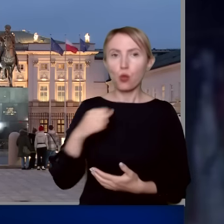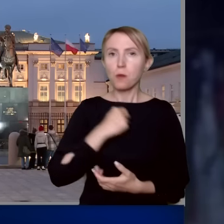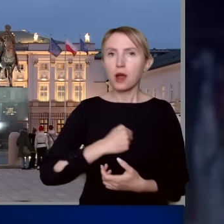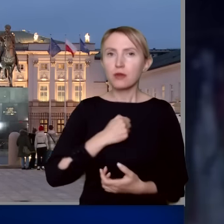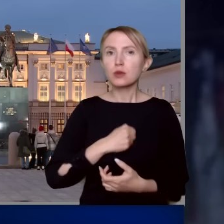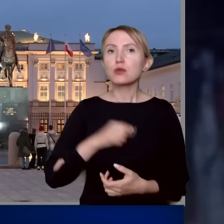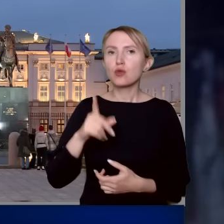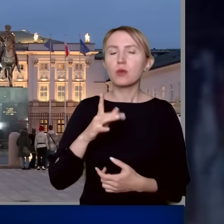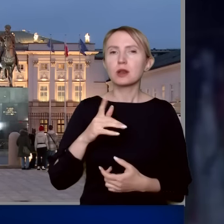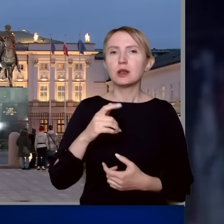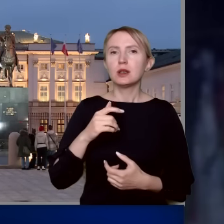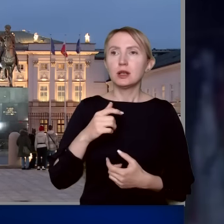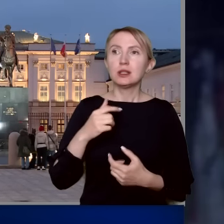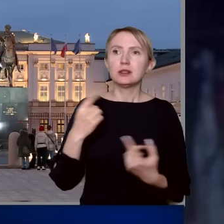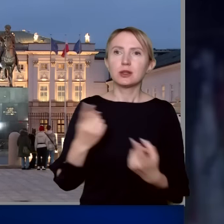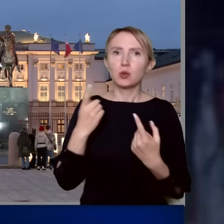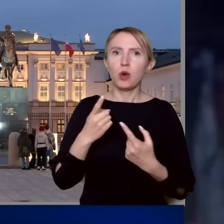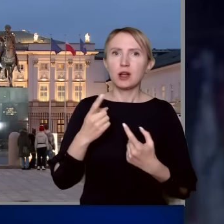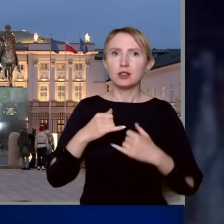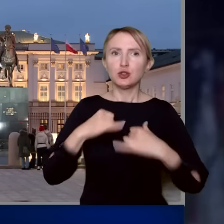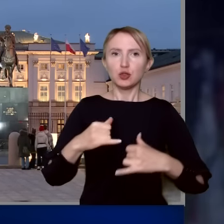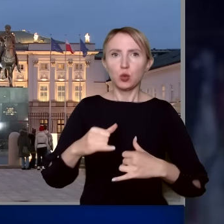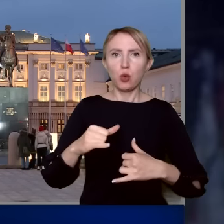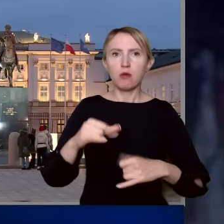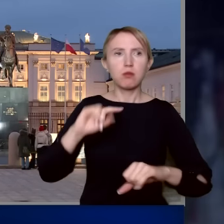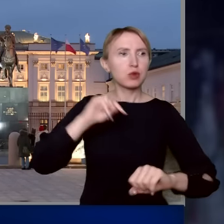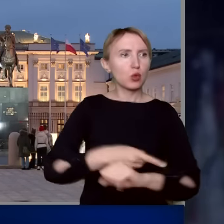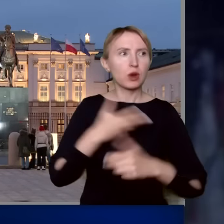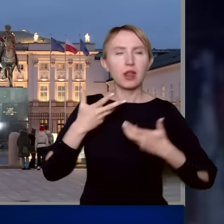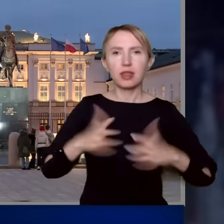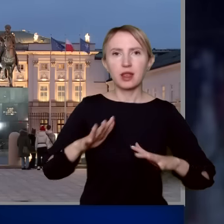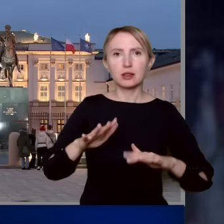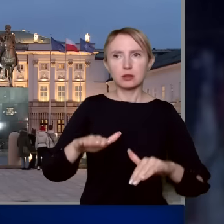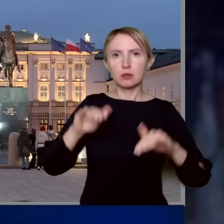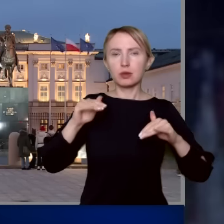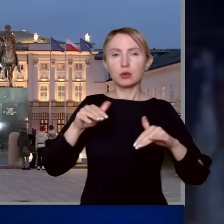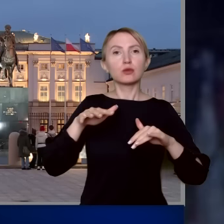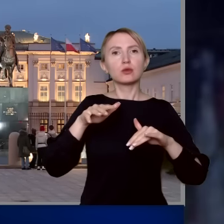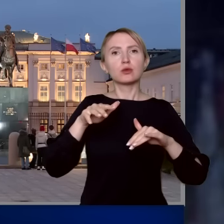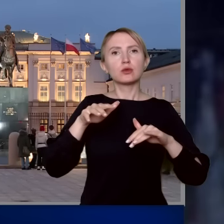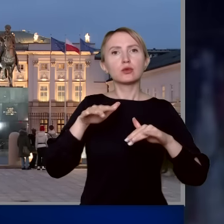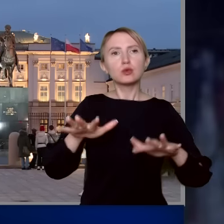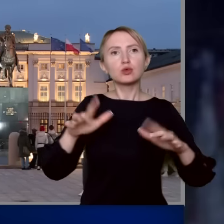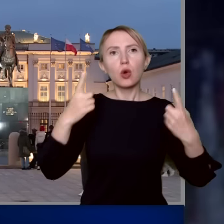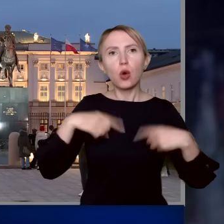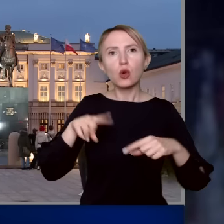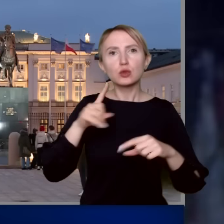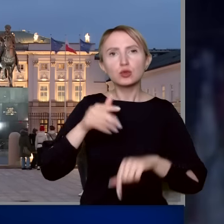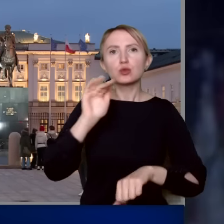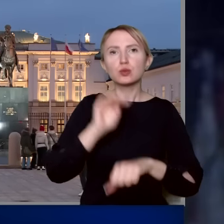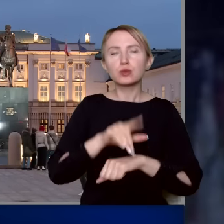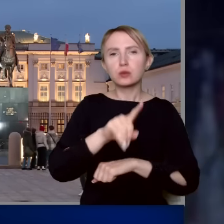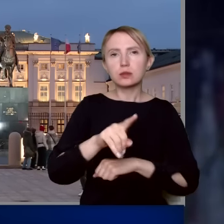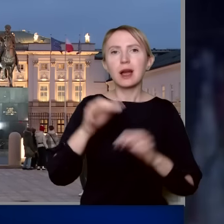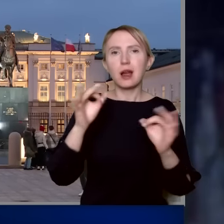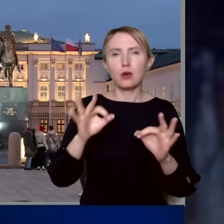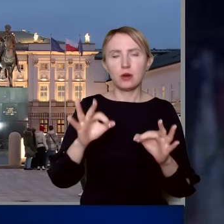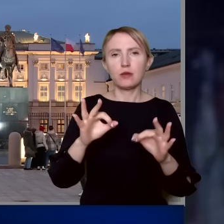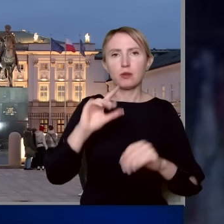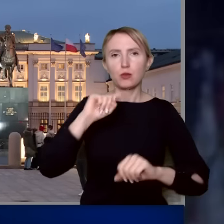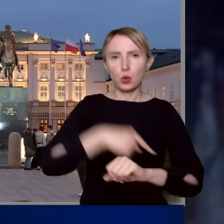rozwiązań siłowych. Prokuratorzy nie chcą się ugiąć. Przytłaczająca większość prokuratorów jest za aktualnym prokuratorem